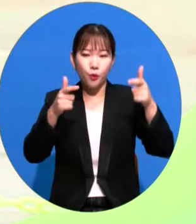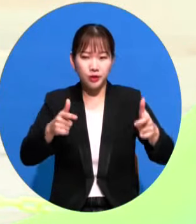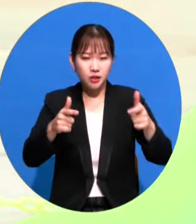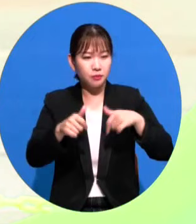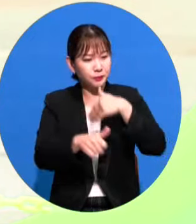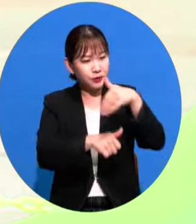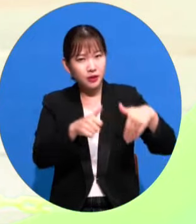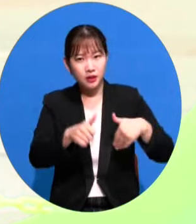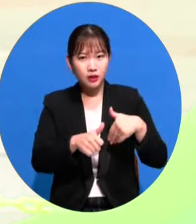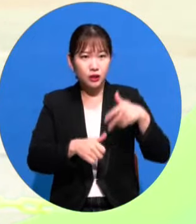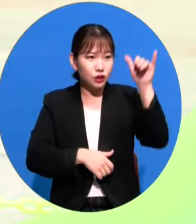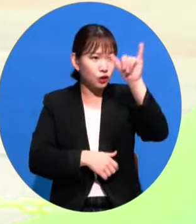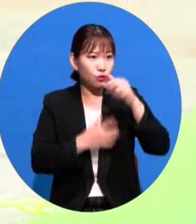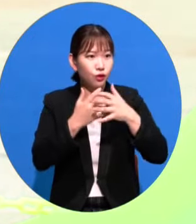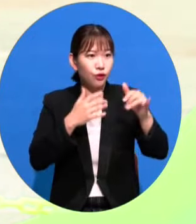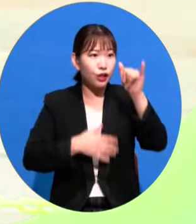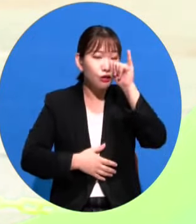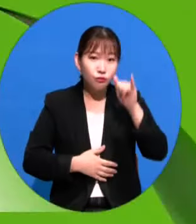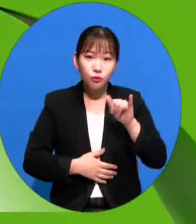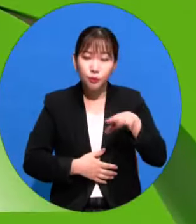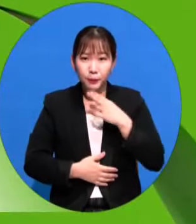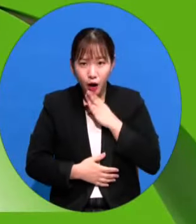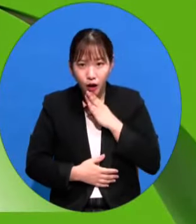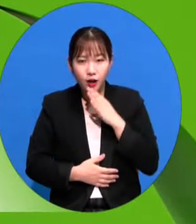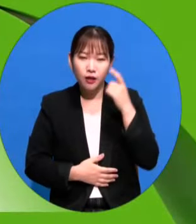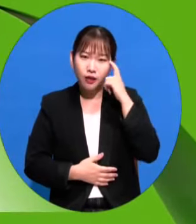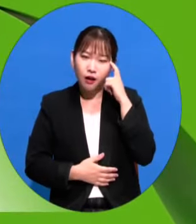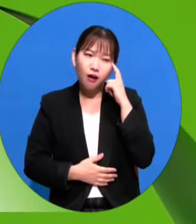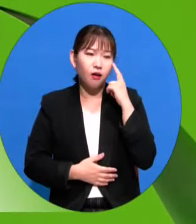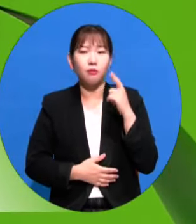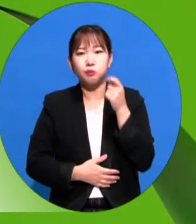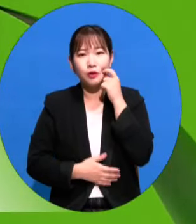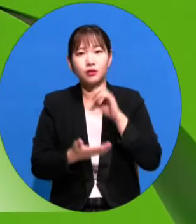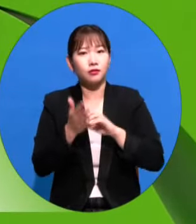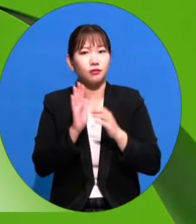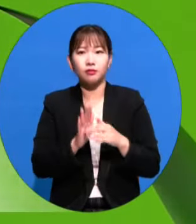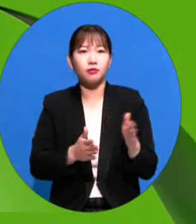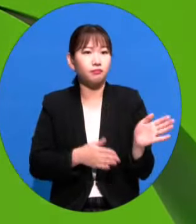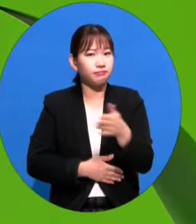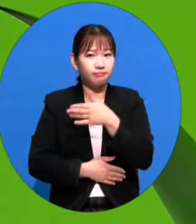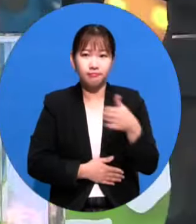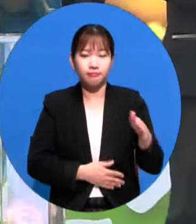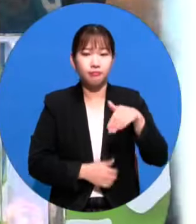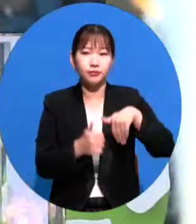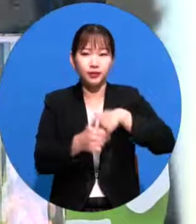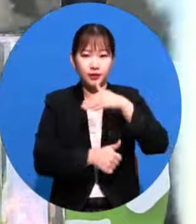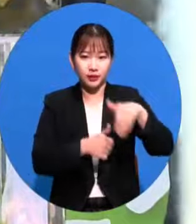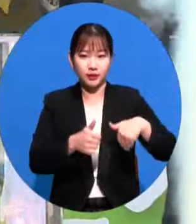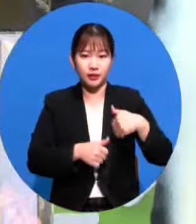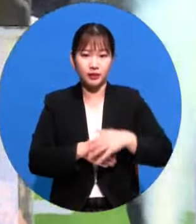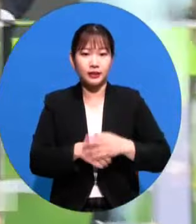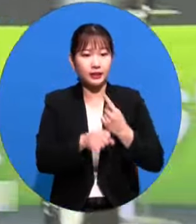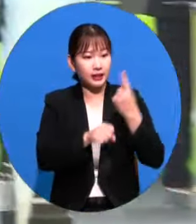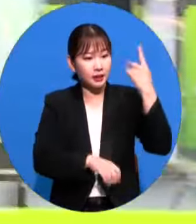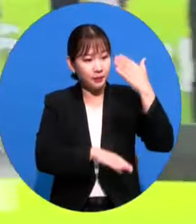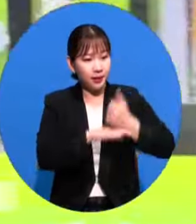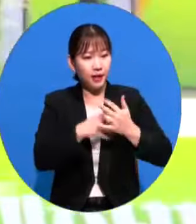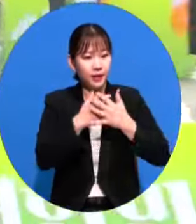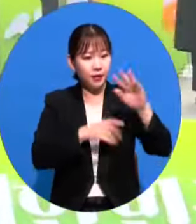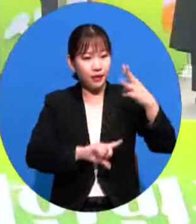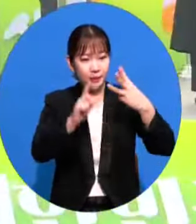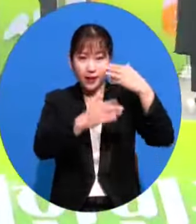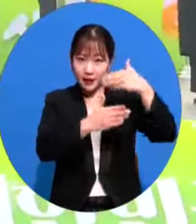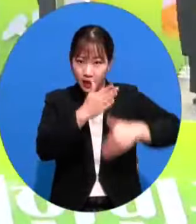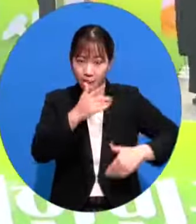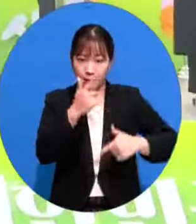지역 분위기는 전국대회가 열리는 곳이라 생각이 들지 않을 정도로 썰렁하기만 합니다. 지난해 말 대회 300일을